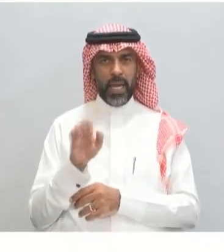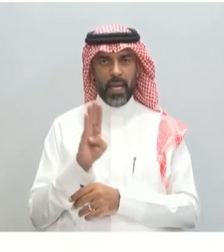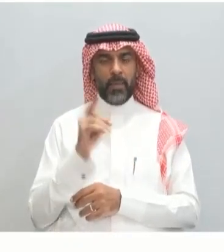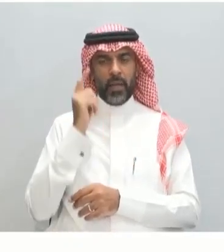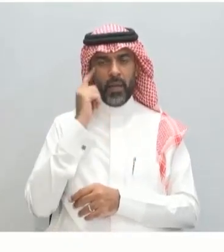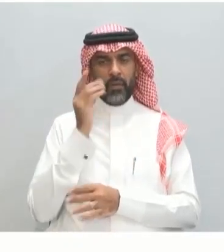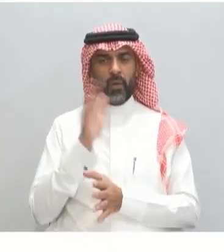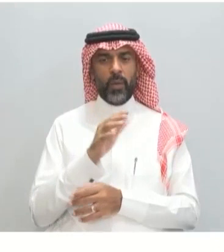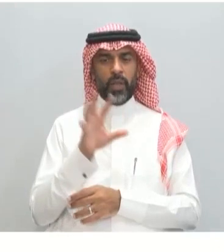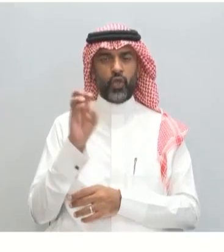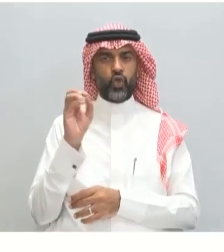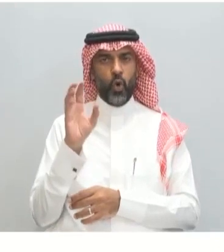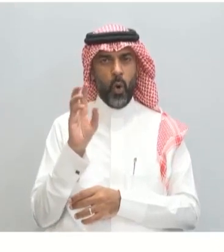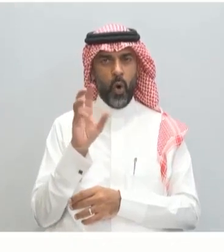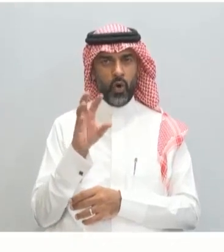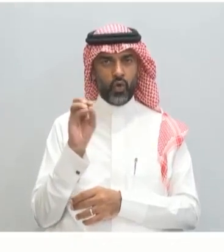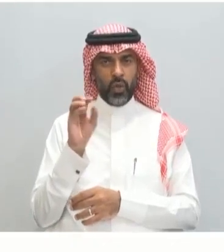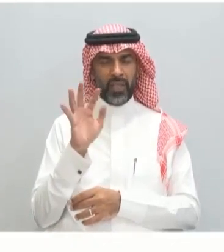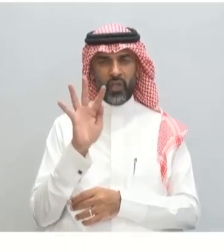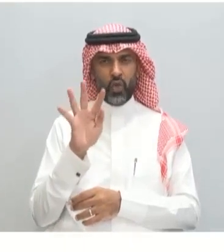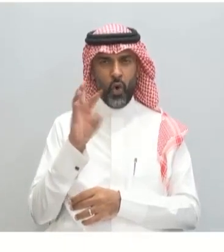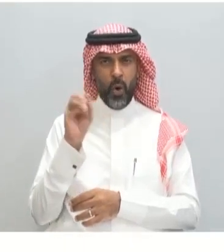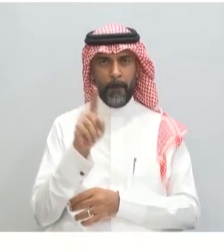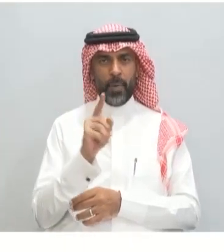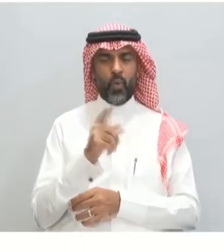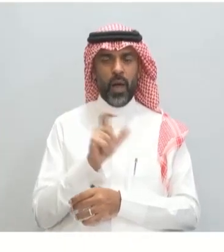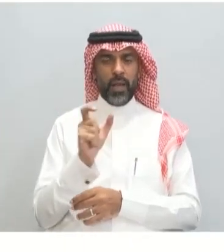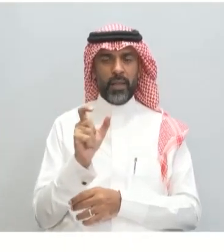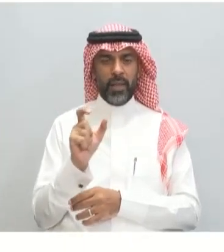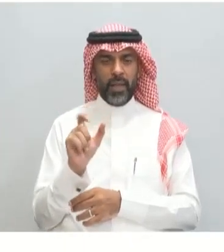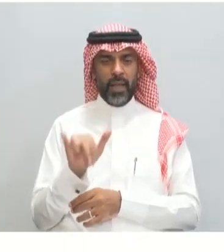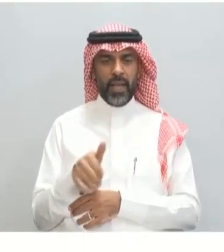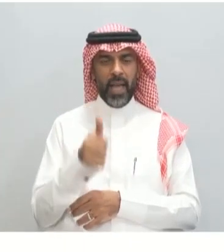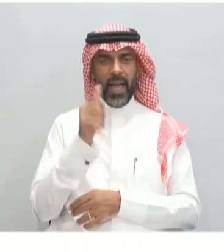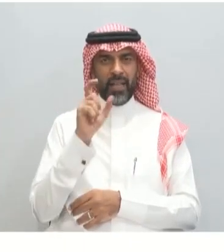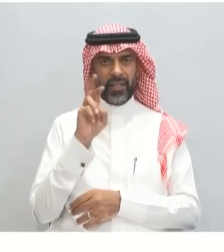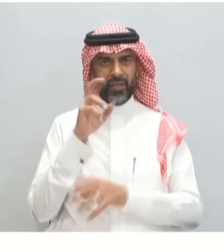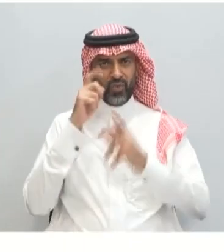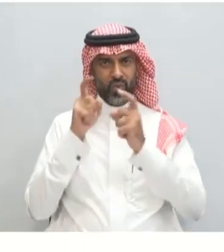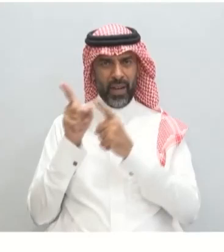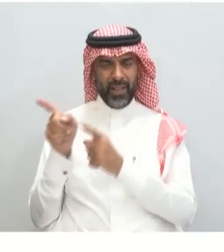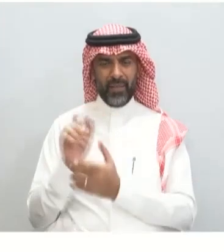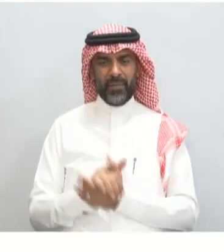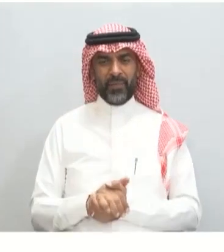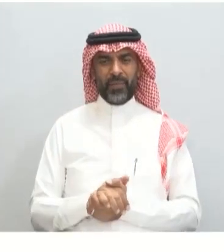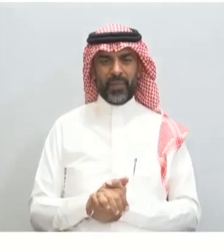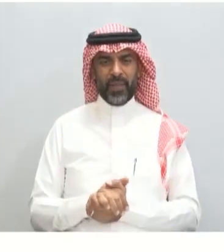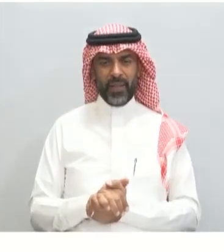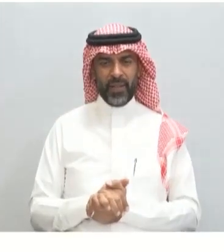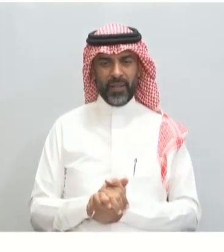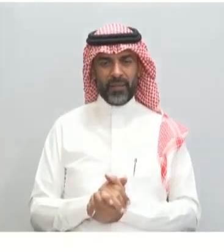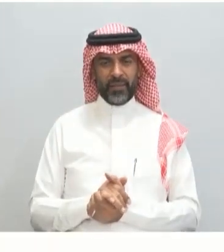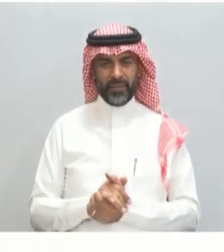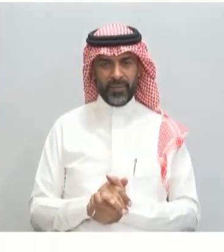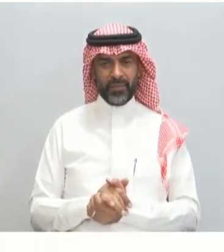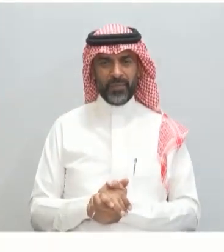ومن ثم تعرفنا على الشهب احسنتم والنيازك وبعد ذلك تعرفنا على ا الصخور النيازك